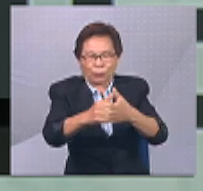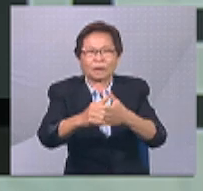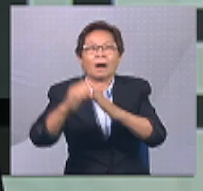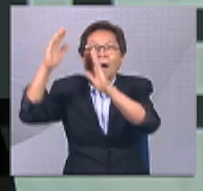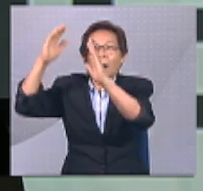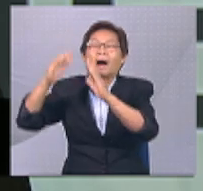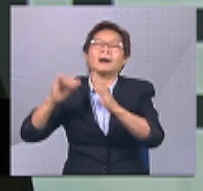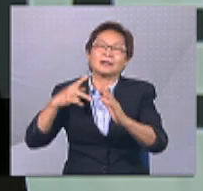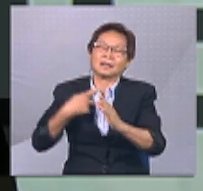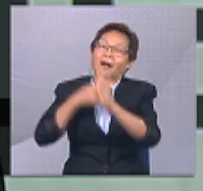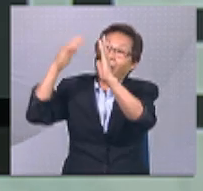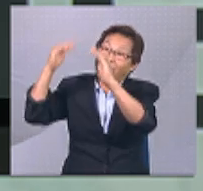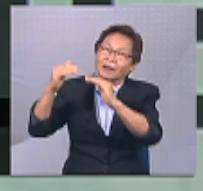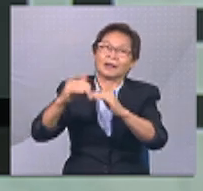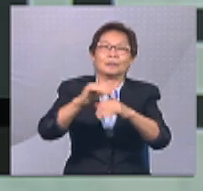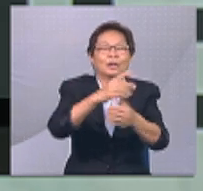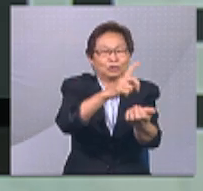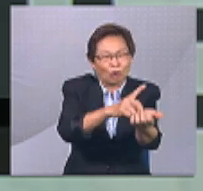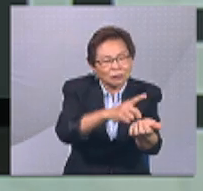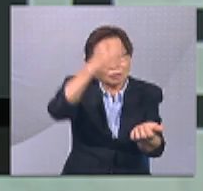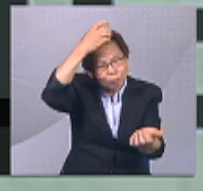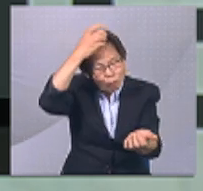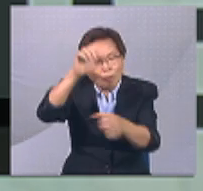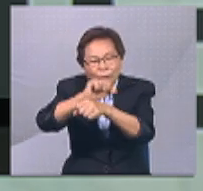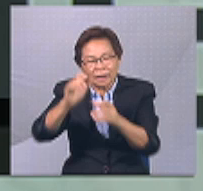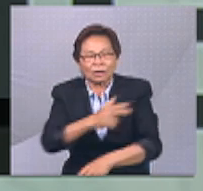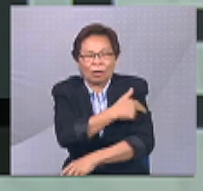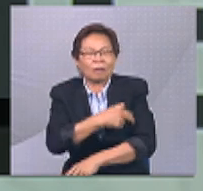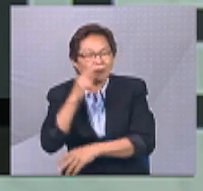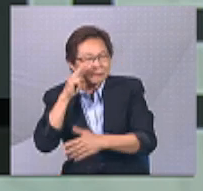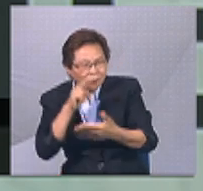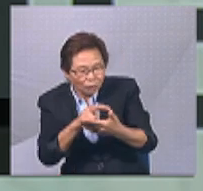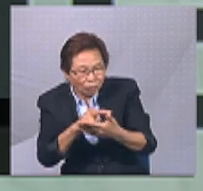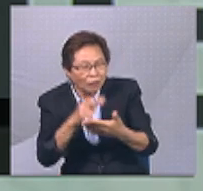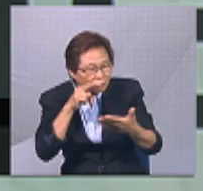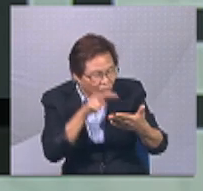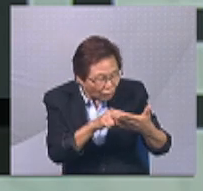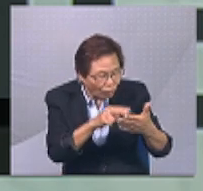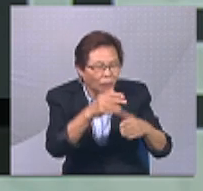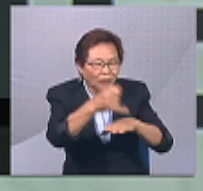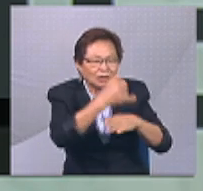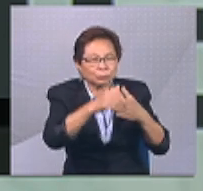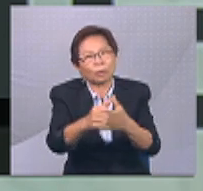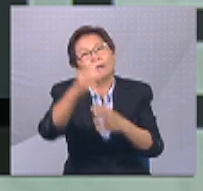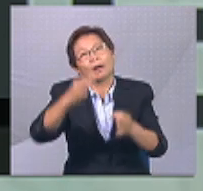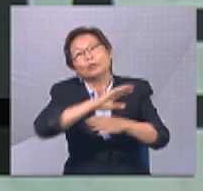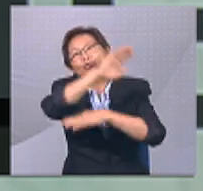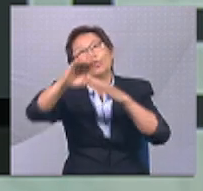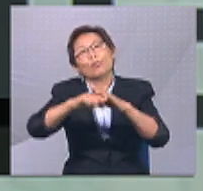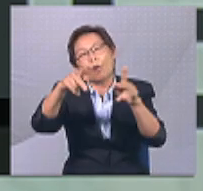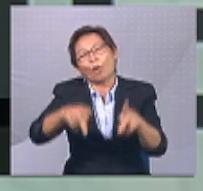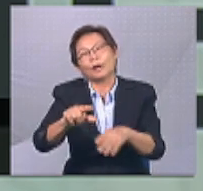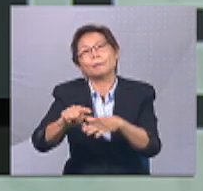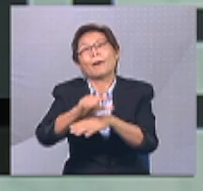barisan hadapan kesihatan dapat melihat kembali garis panduan tersebut. Kalau tidak, semua orang pakai PPE